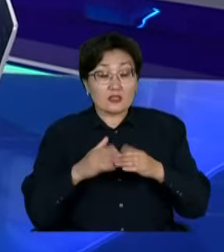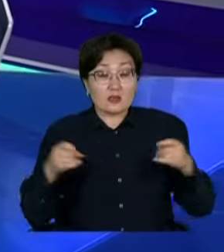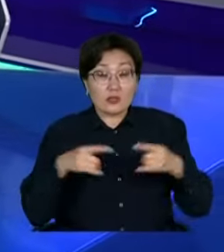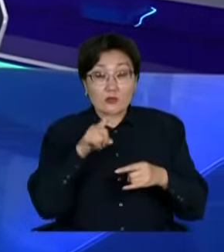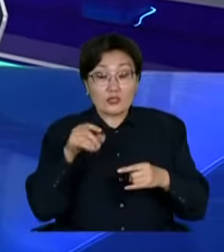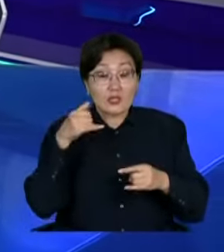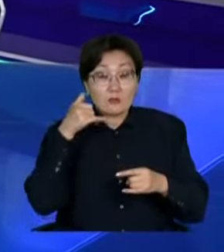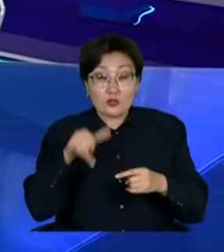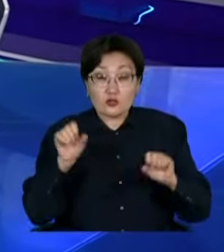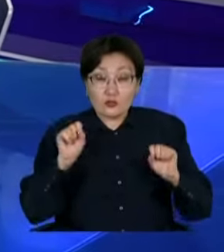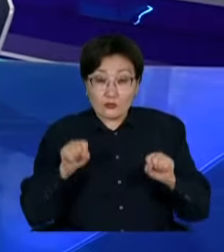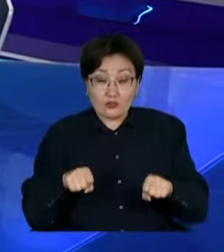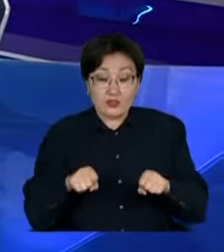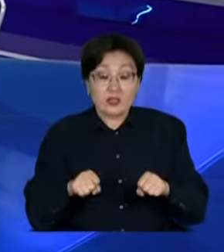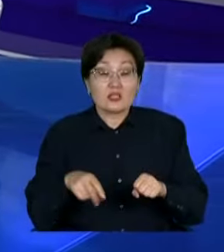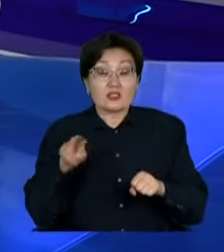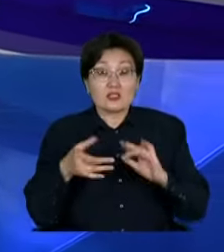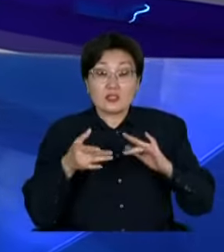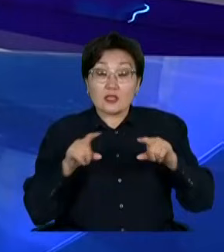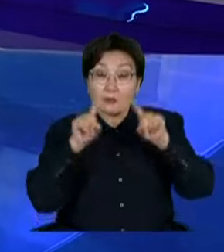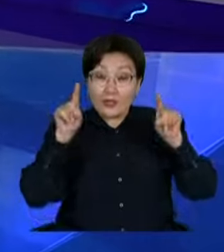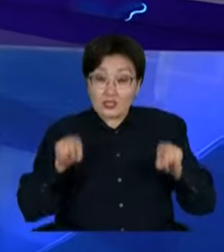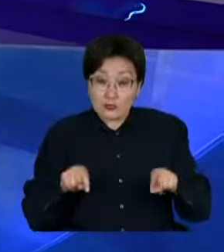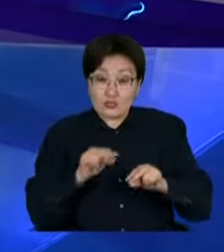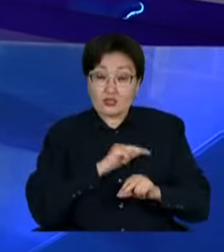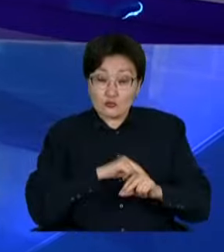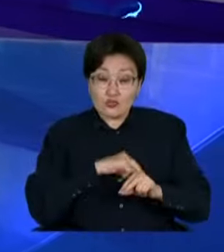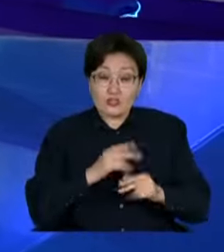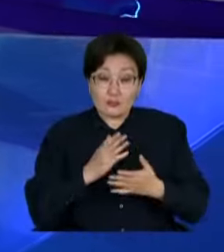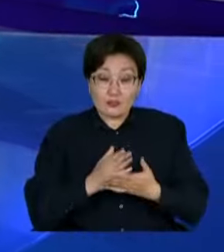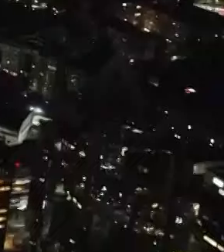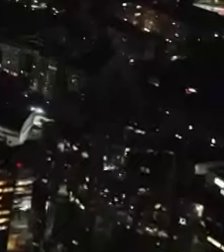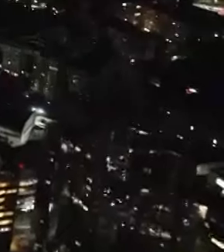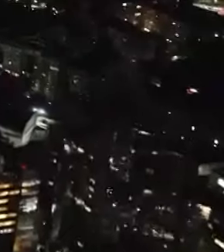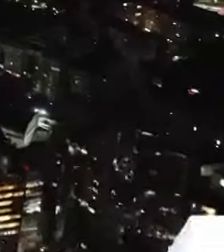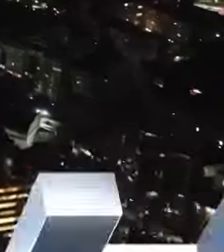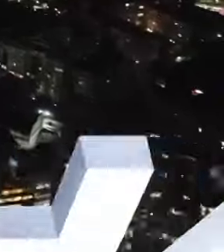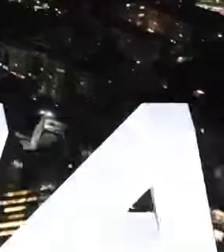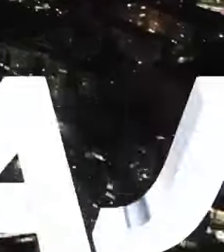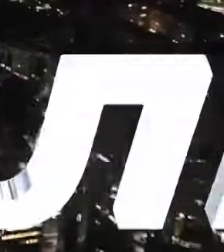көрсетілген нөмірге хабарласыңыздар, сондай-ақ әлеуметтік желідегі парақшамызда іске қосылады.